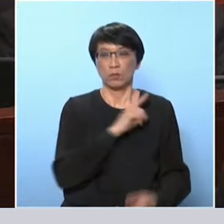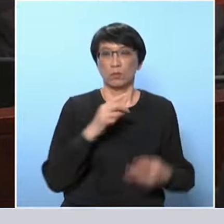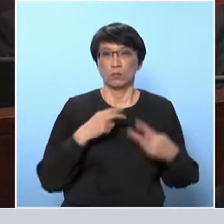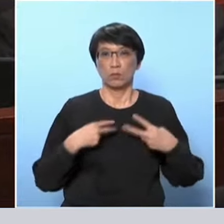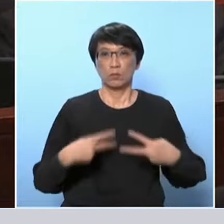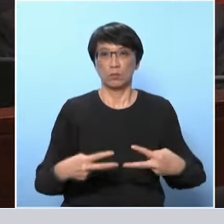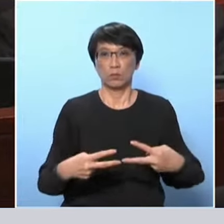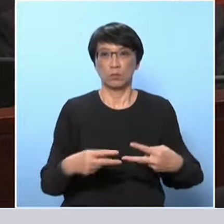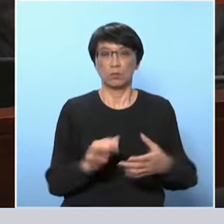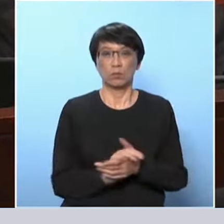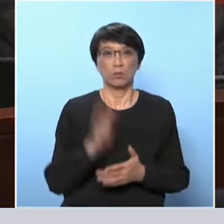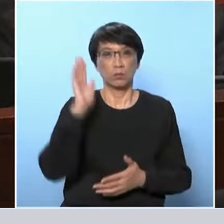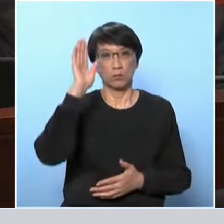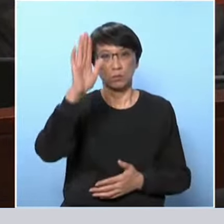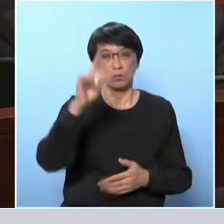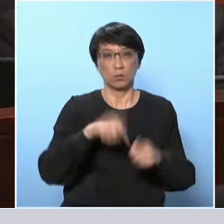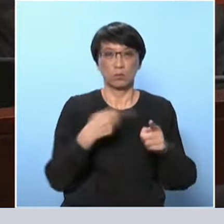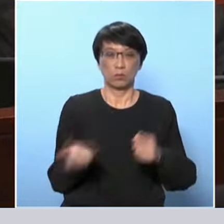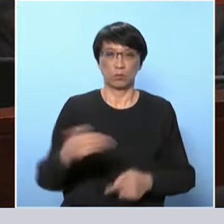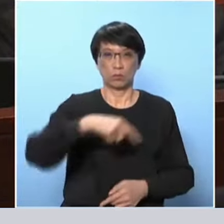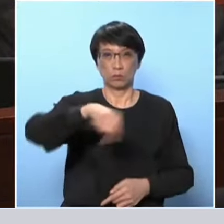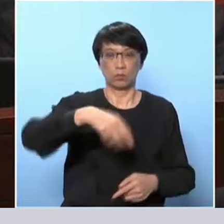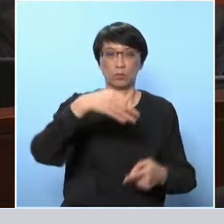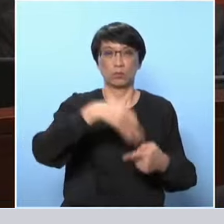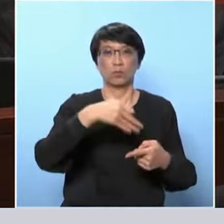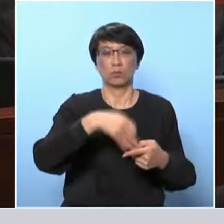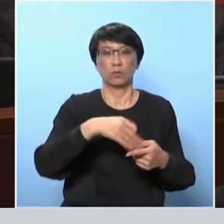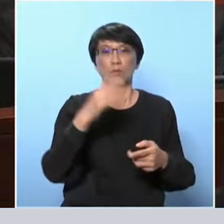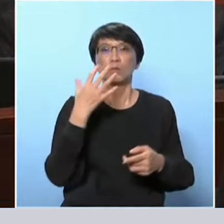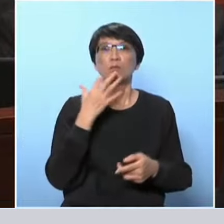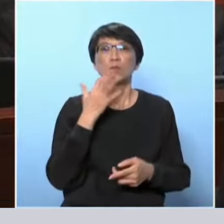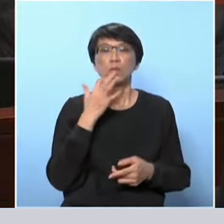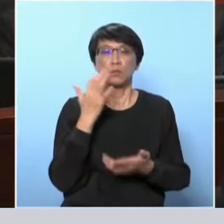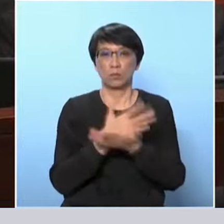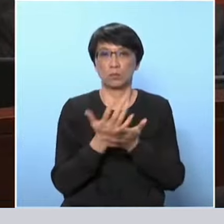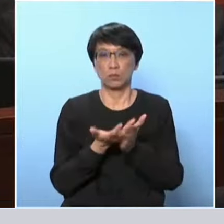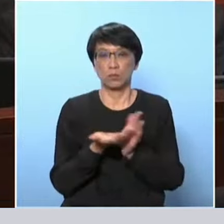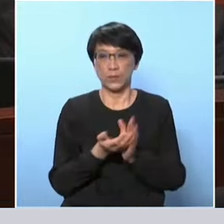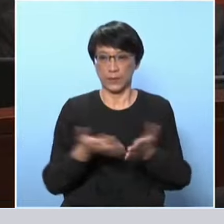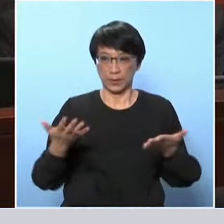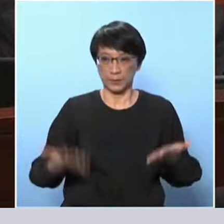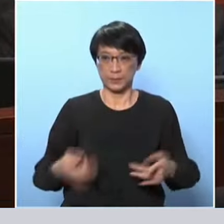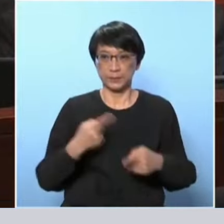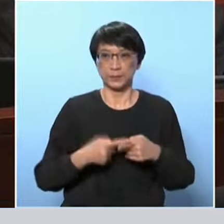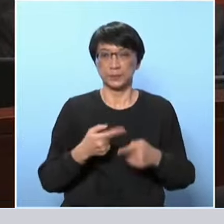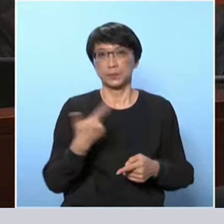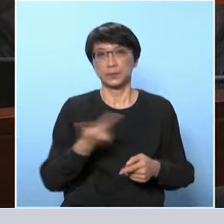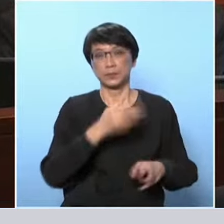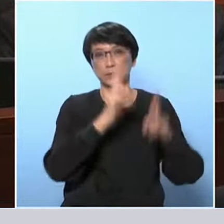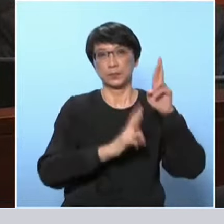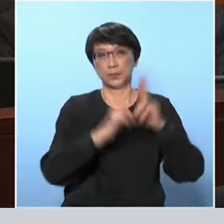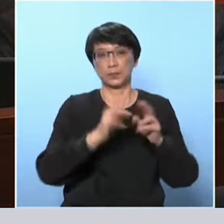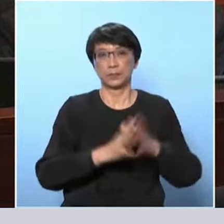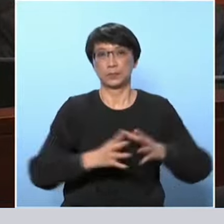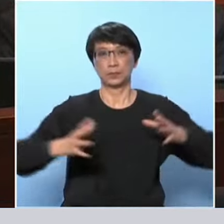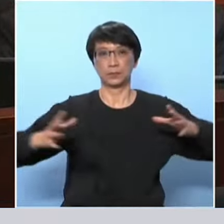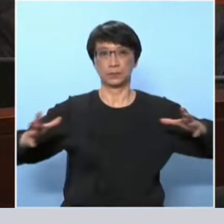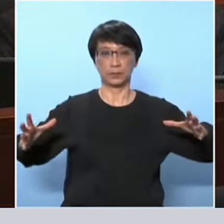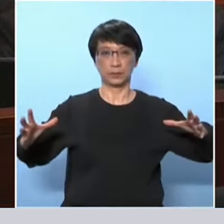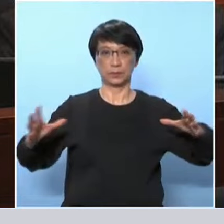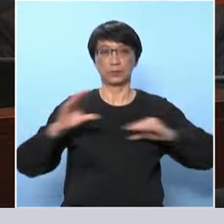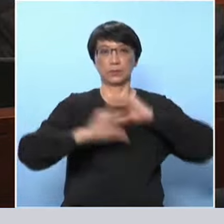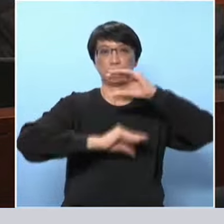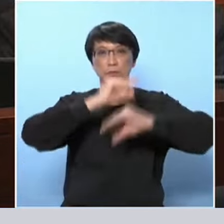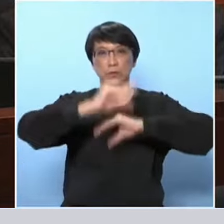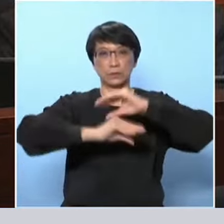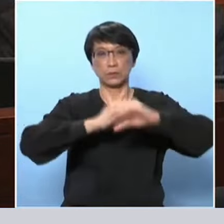發展，而喺未來喺大灣區，甚至深圳啊、澳門等等咧，而家其實其他城市都好多大型嘅建設嘅